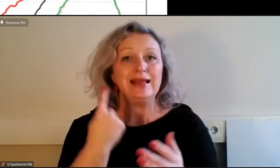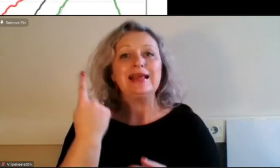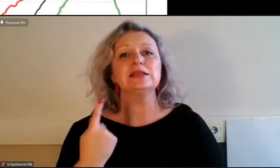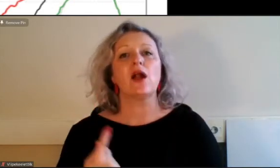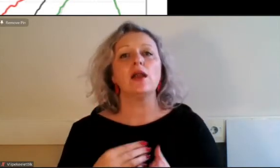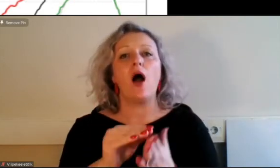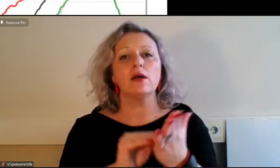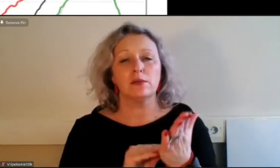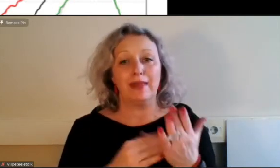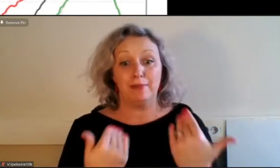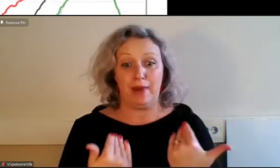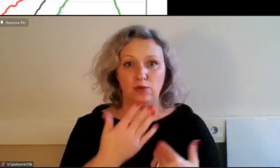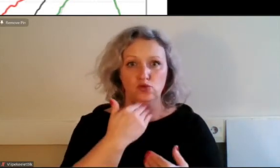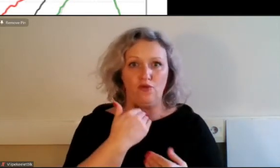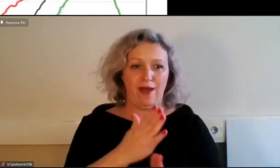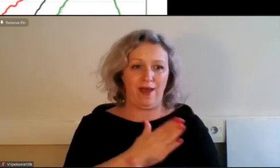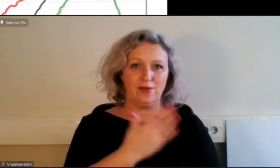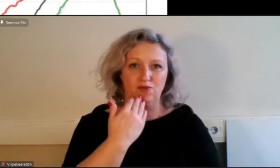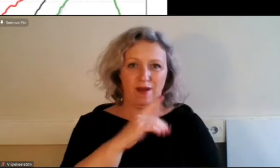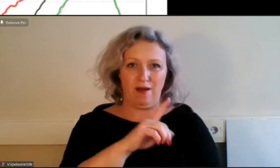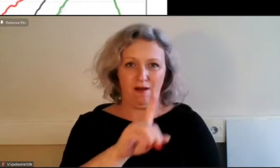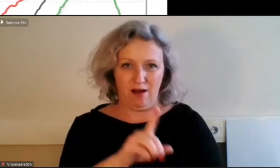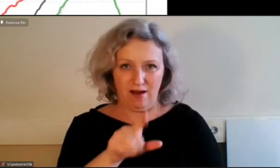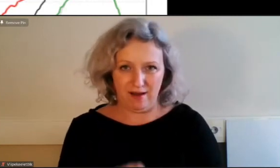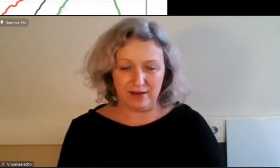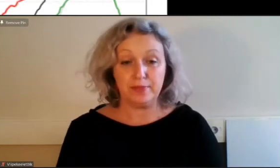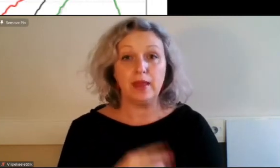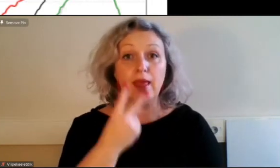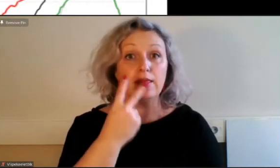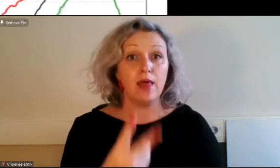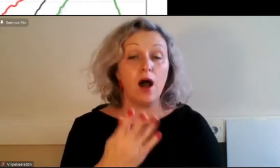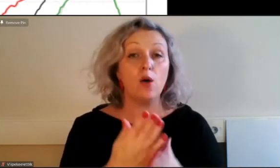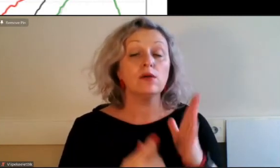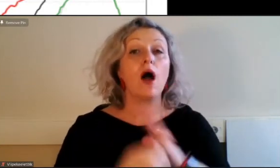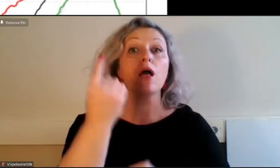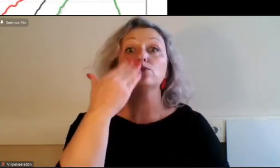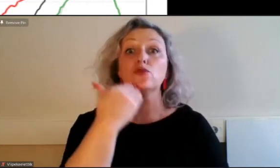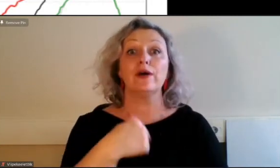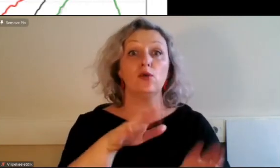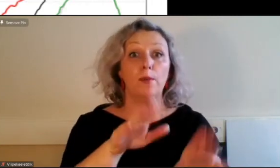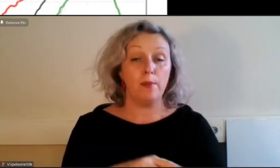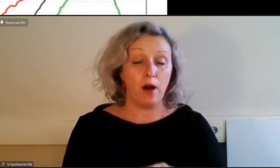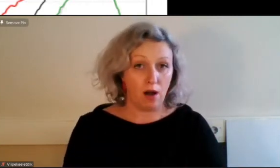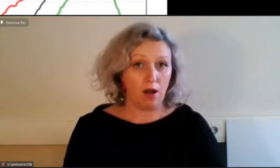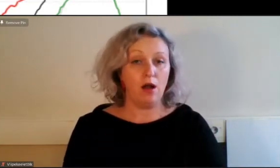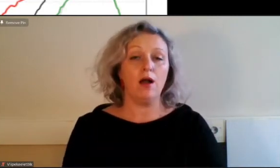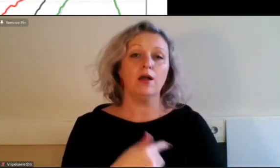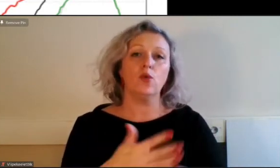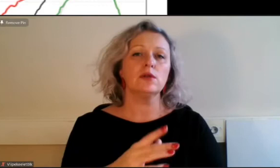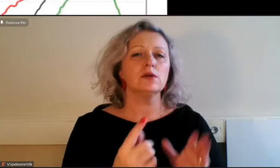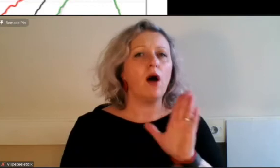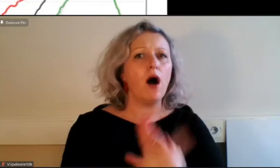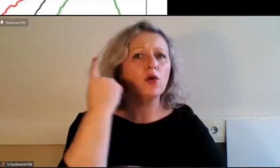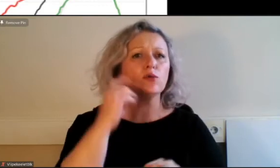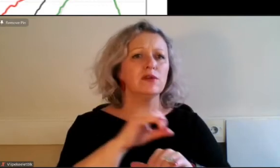suurusjärgus 150. Ehk siis see koroonaviirus on üks maru kaval, aga vaktsineerimine siiski nakatumise